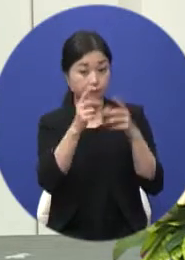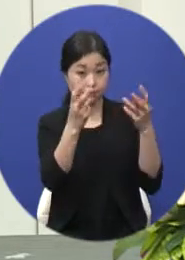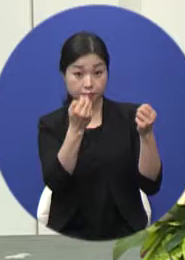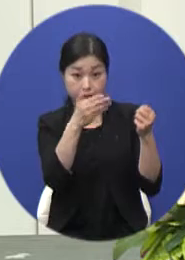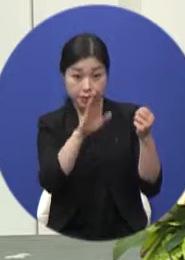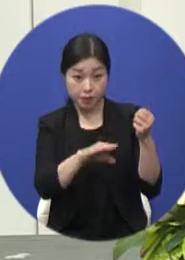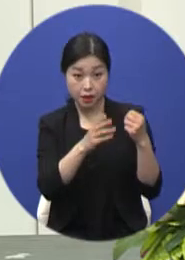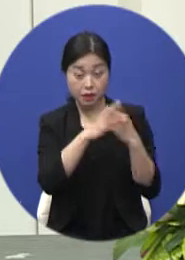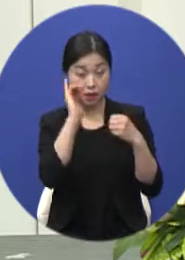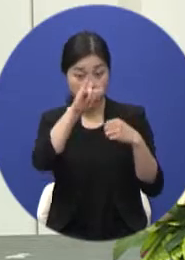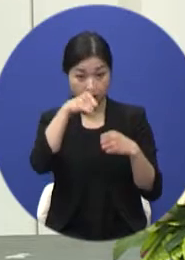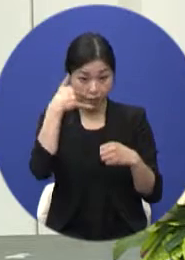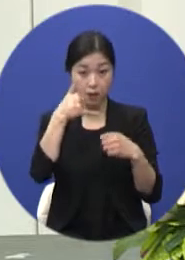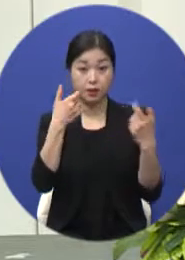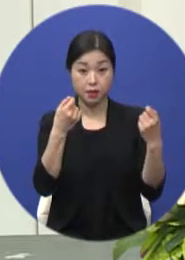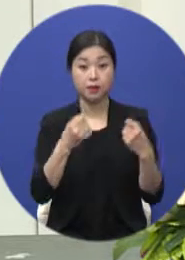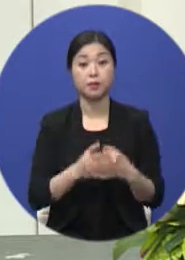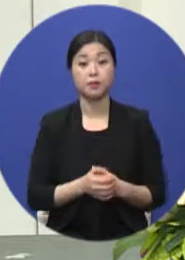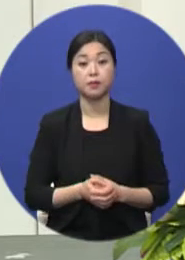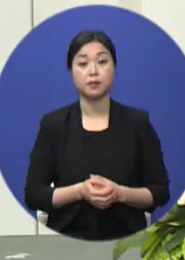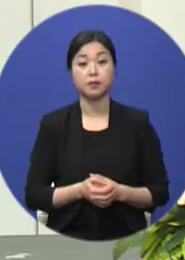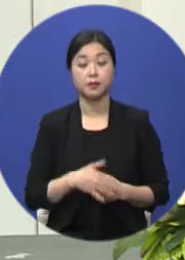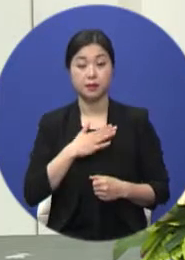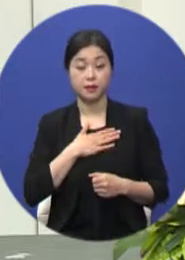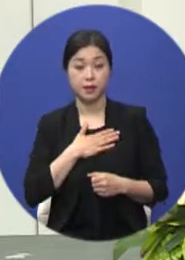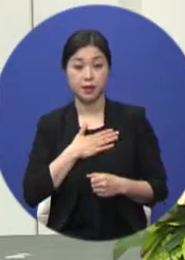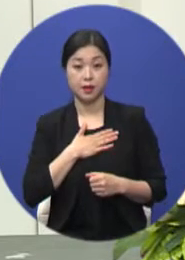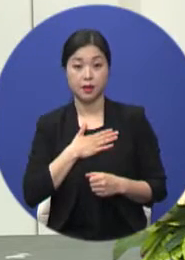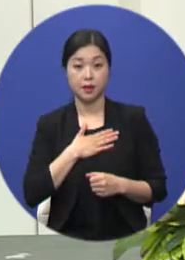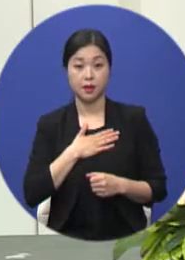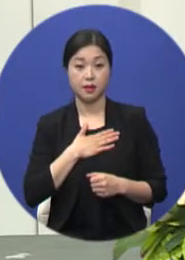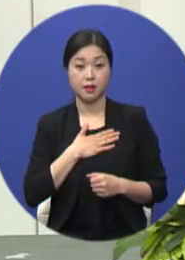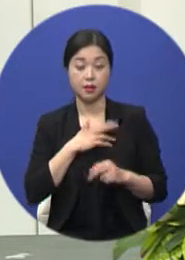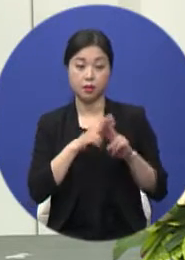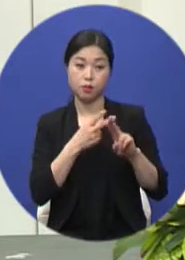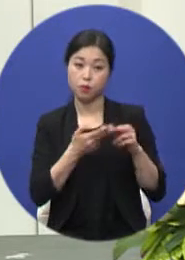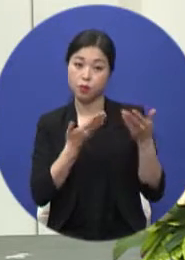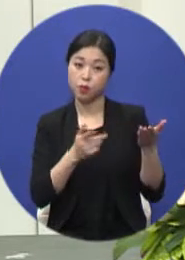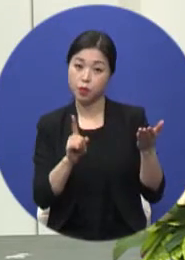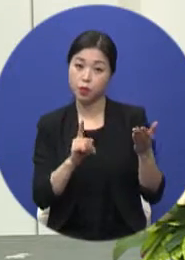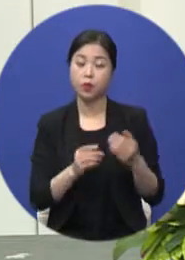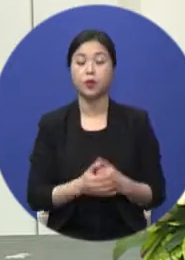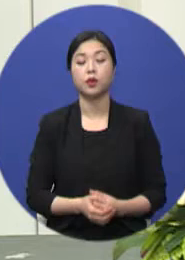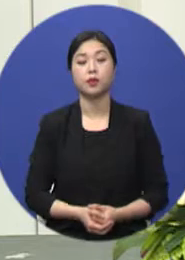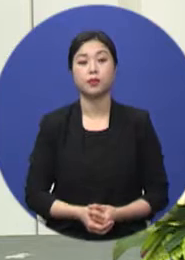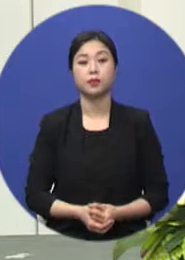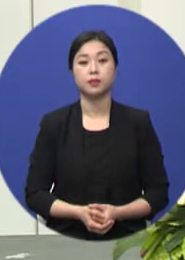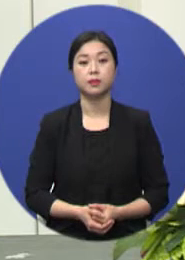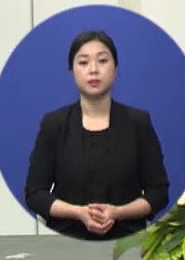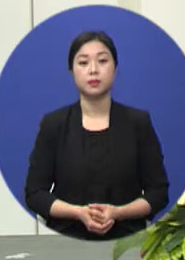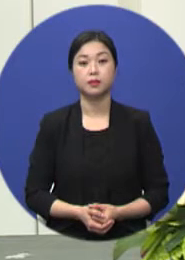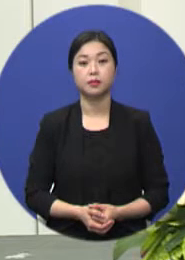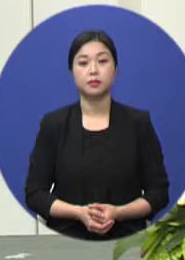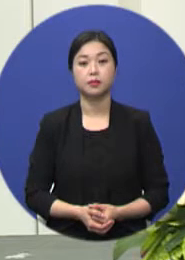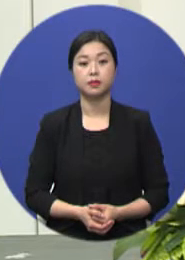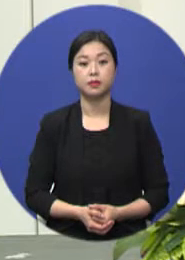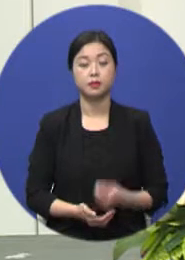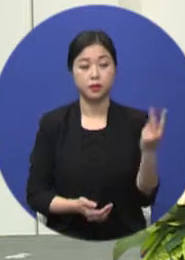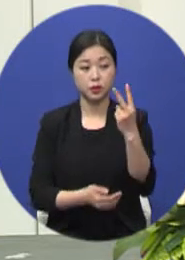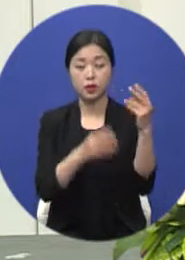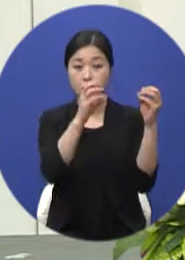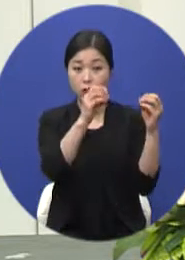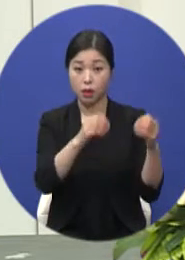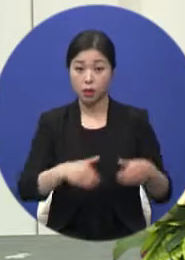그래도 전화를 주셨는데 제가 일단 선물을 뭘 드릴까요? 아, 두 분이 그 같이 한번 대화를 하실